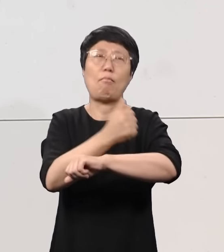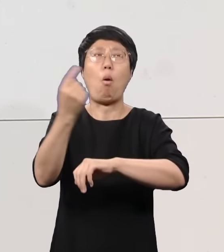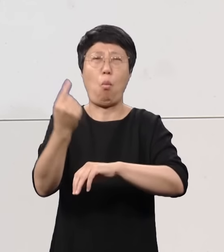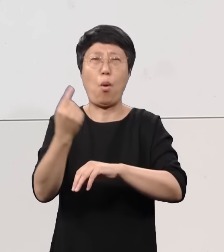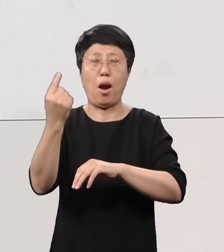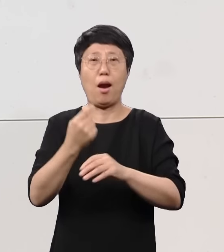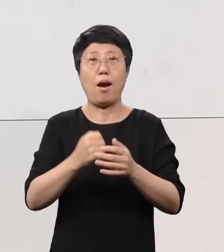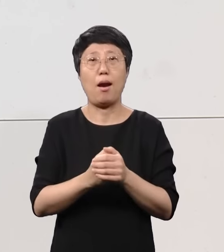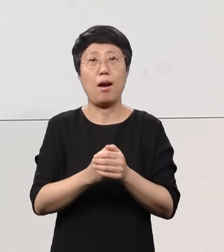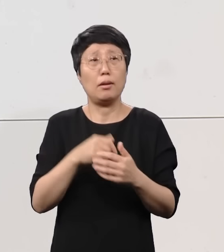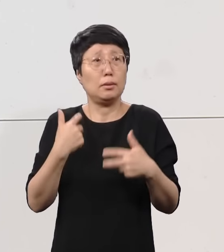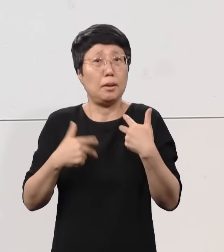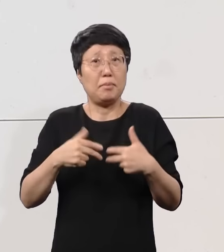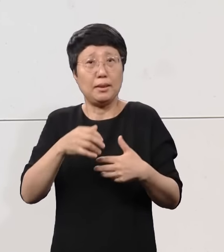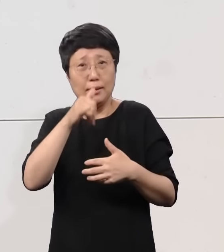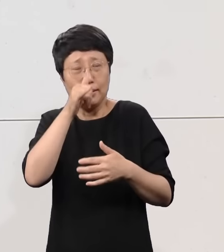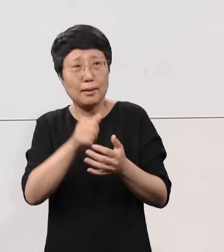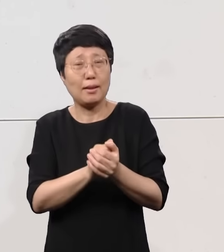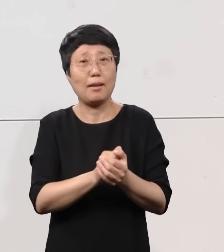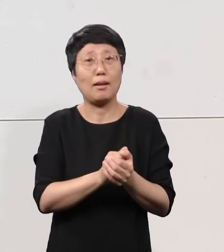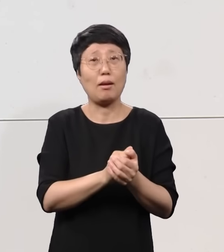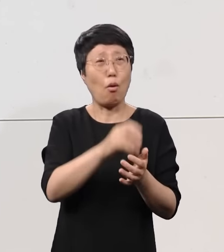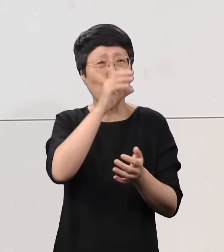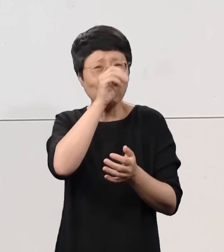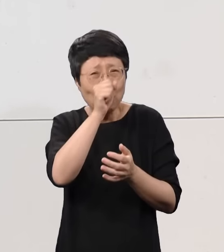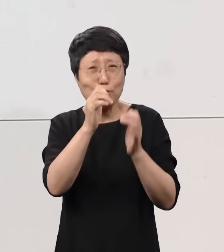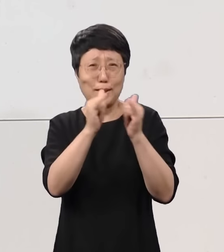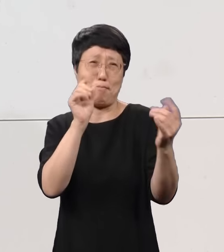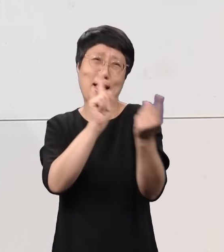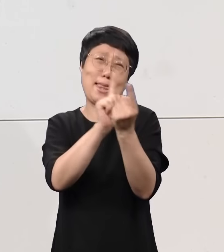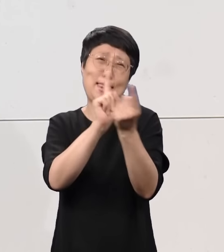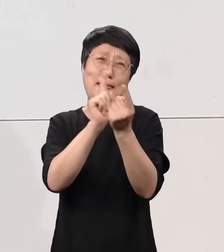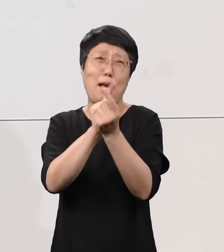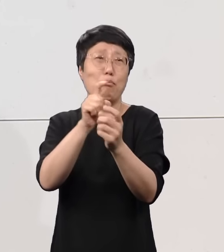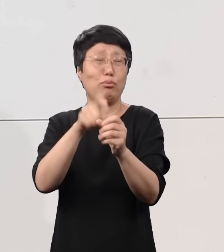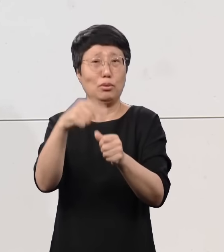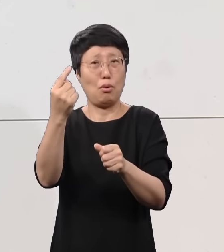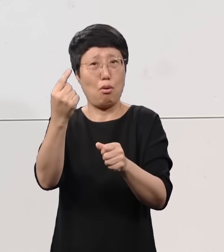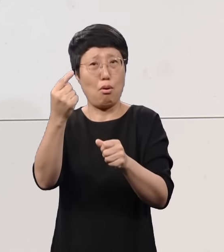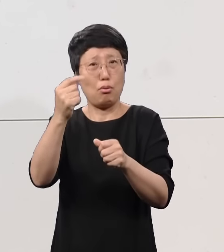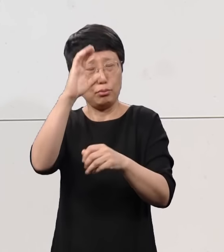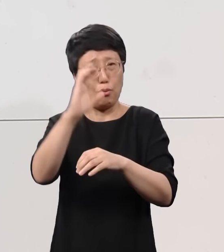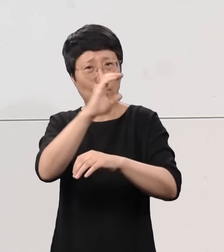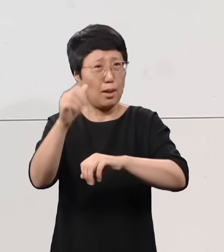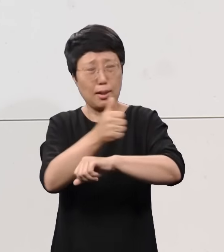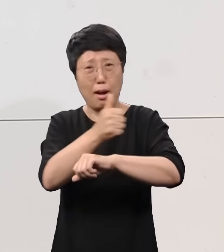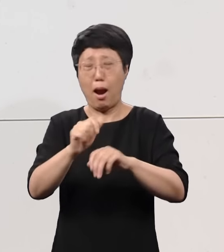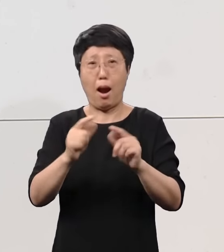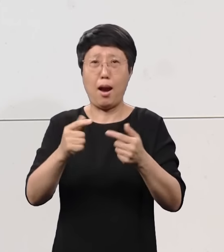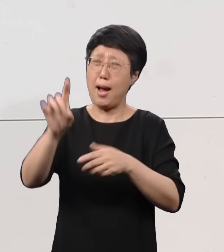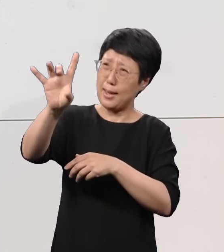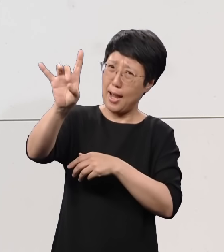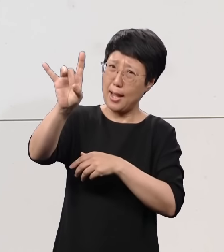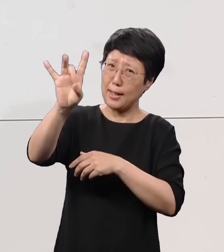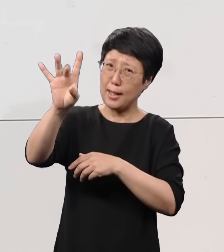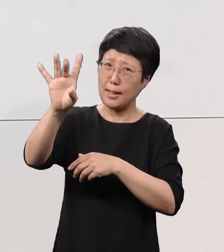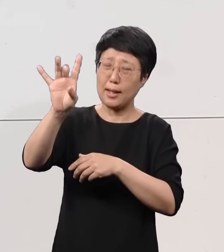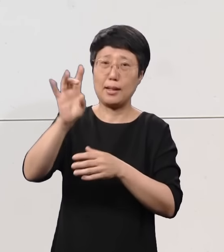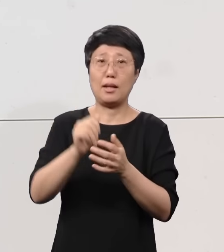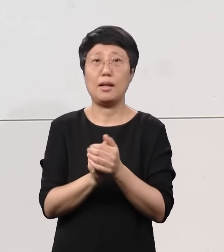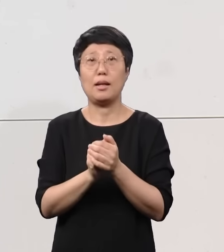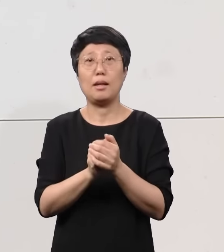재밌기 때문에 오는 것도 아니고 성당에 가면 좋은 사람이 있기 때문이 아니고 굳이 한 가지 목적을 굳이